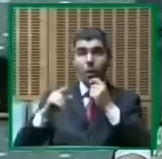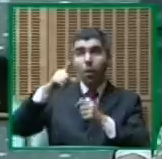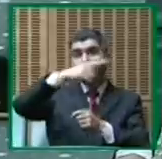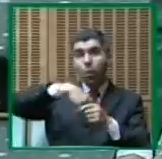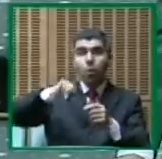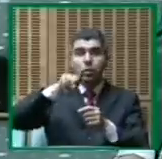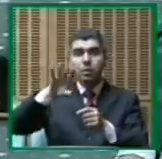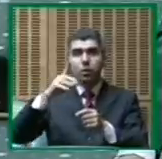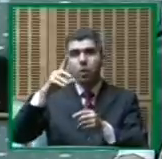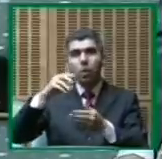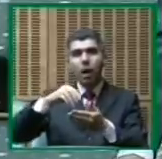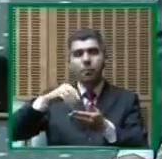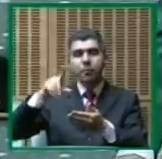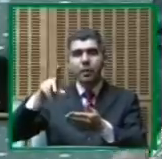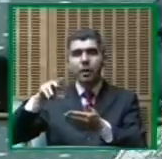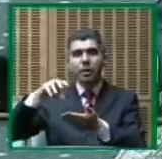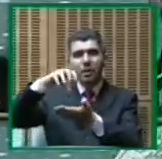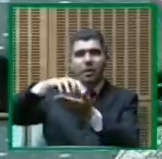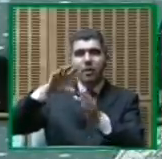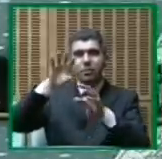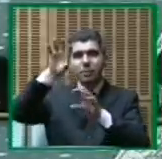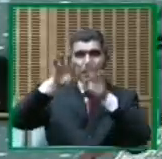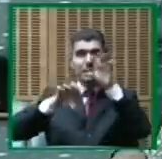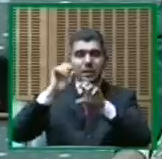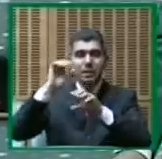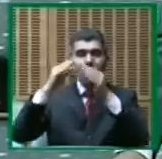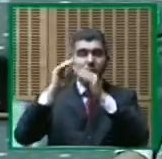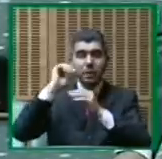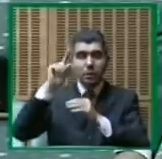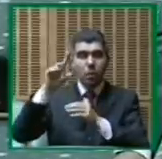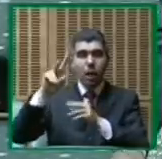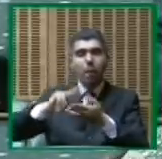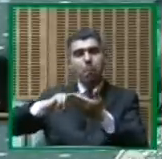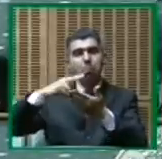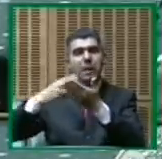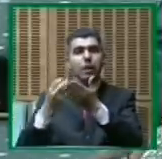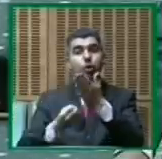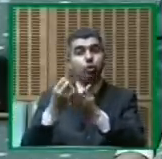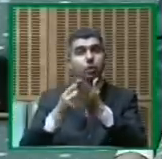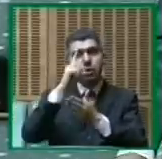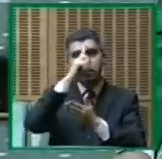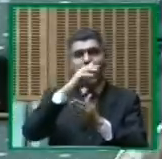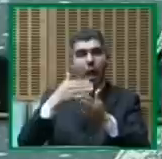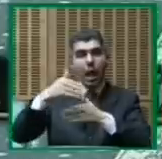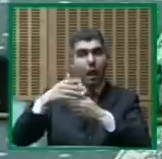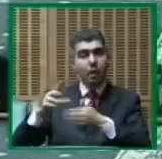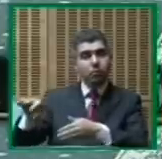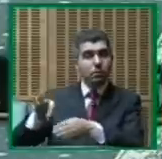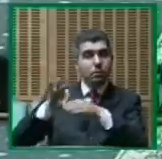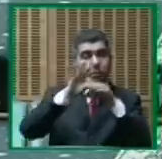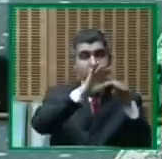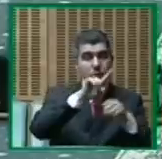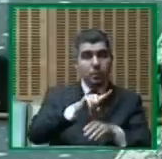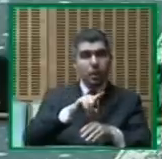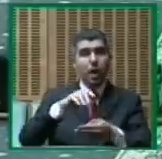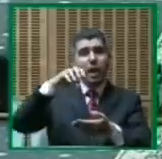الدوار الشنيدر اللي الان 90% تقريبا تنجز، وهذا كذلك بالنسبه نفس الشيء بالنسبه لكاريان السونترال